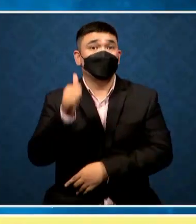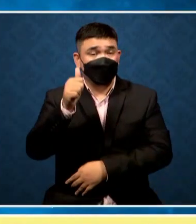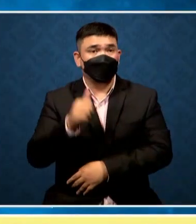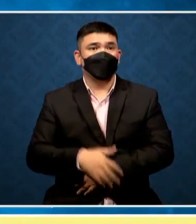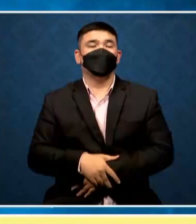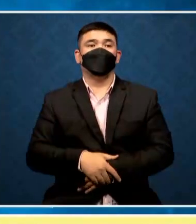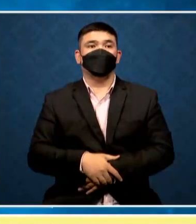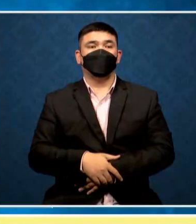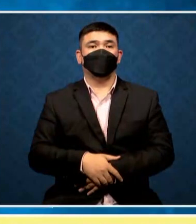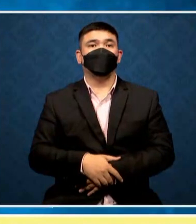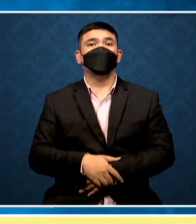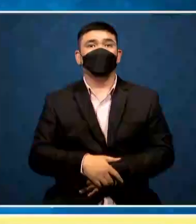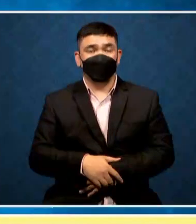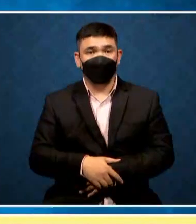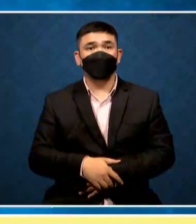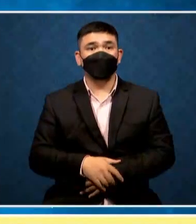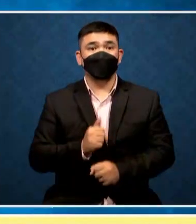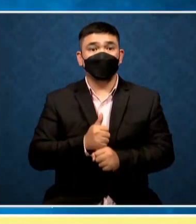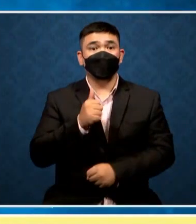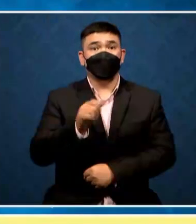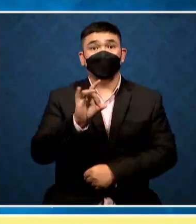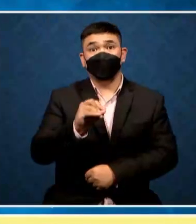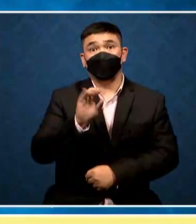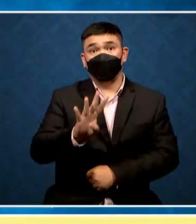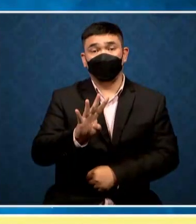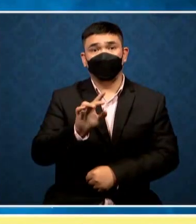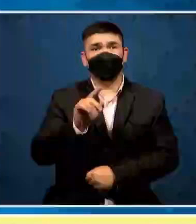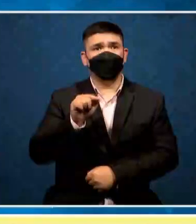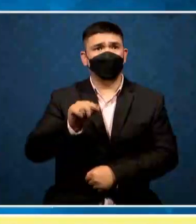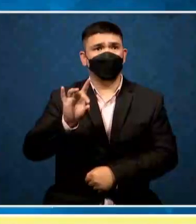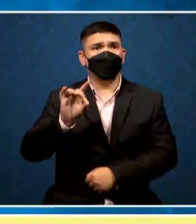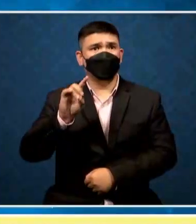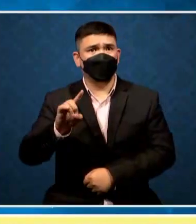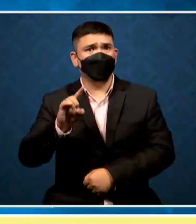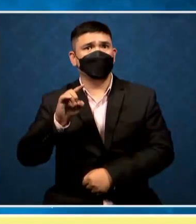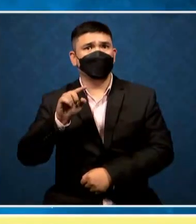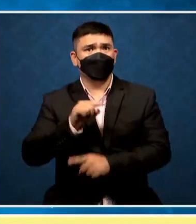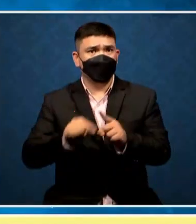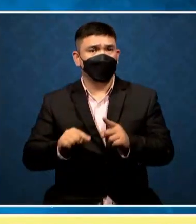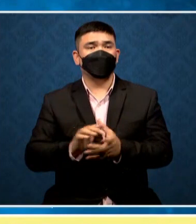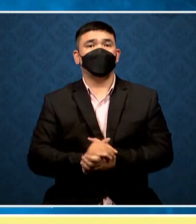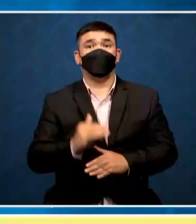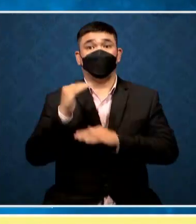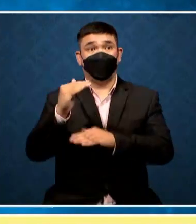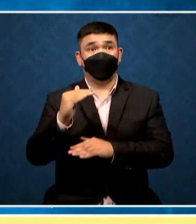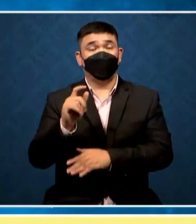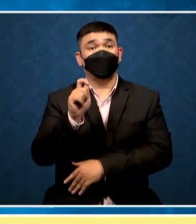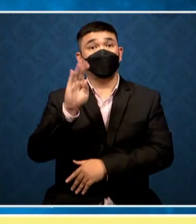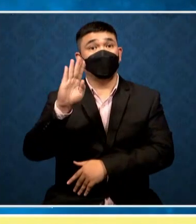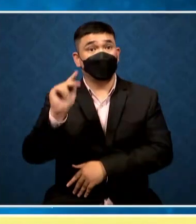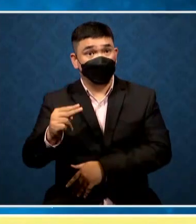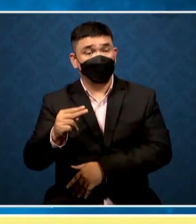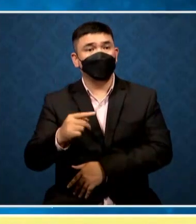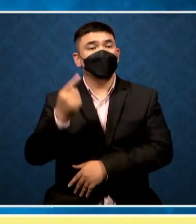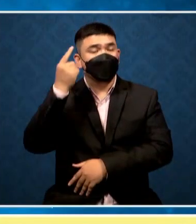วัดทําได้ 84.81% แล้วก็กำหนดไดว่งกรประคถุถิน